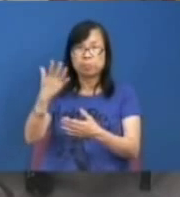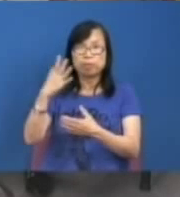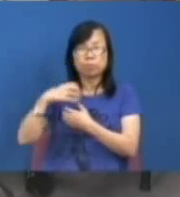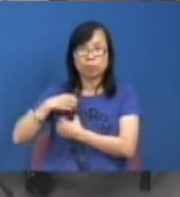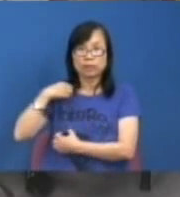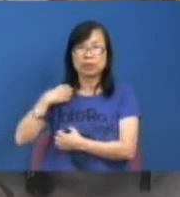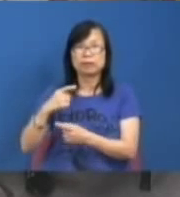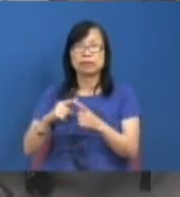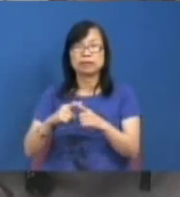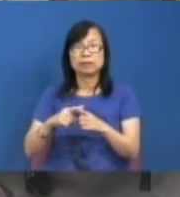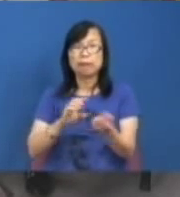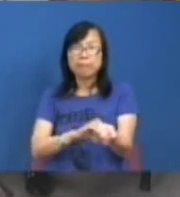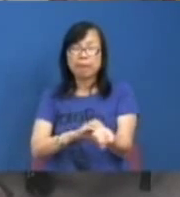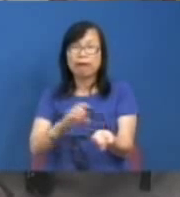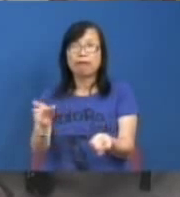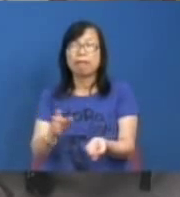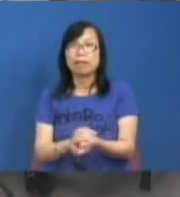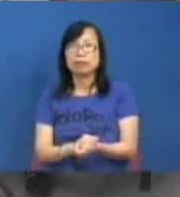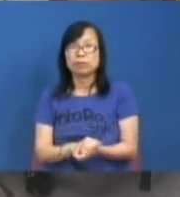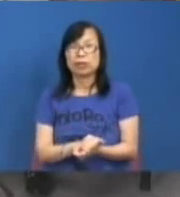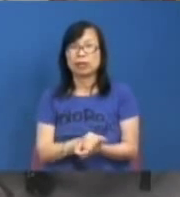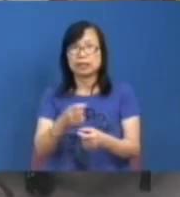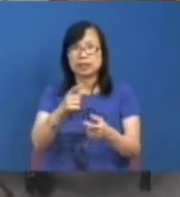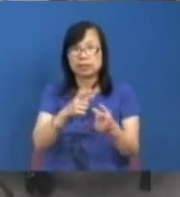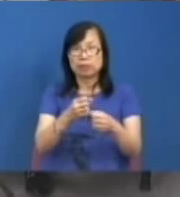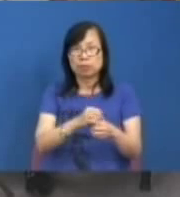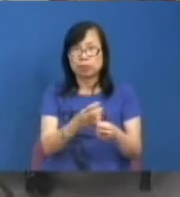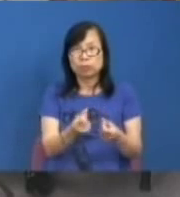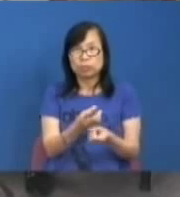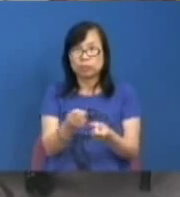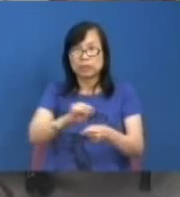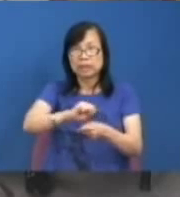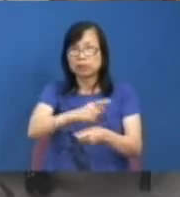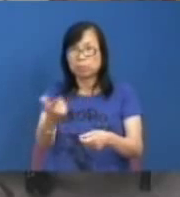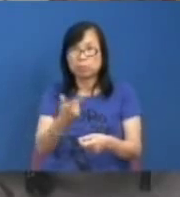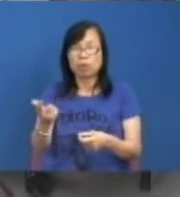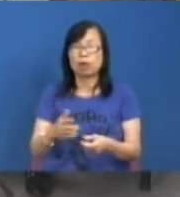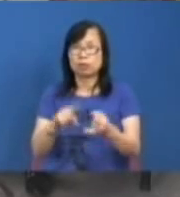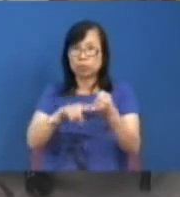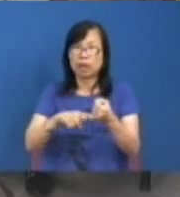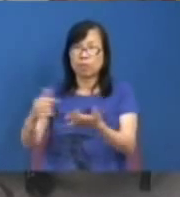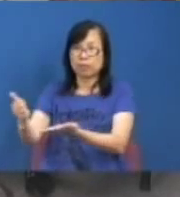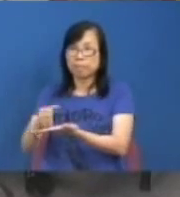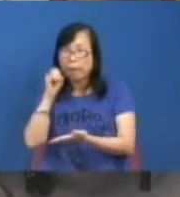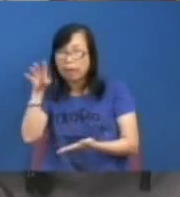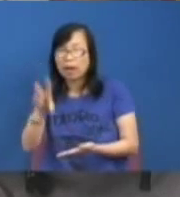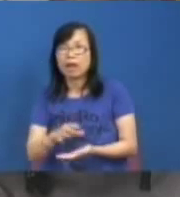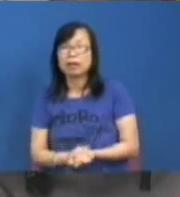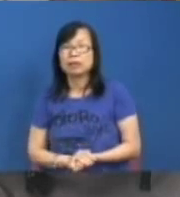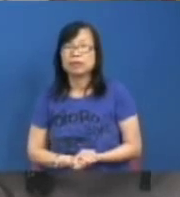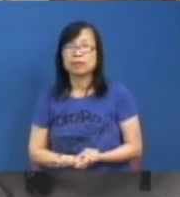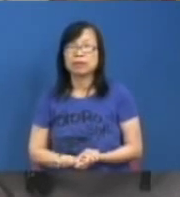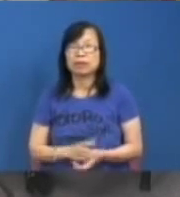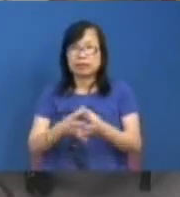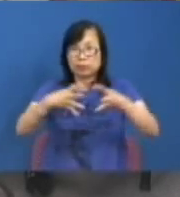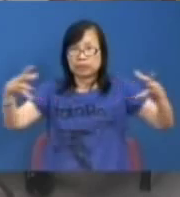亦都會喺機會喺呢啲地方度滋生嘅，係啦。 OK， 多謝林工程師。咁啊，最後我都想請教，頭先你講過啦，就